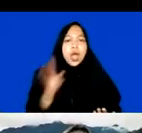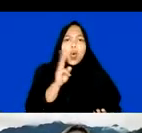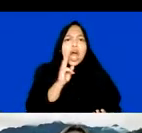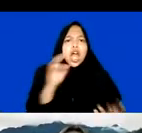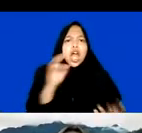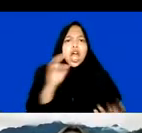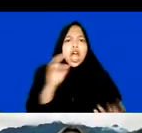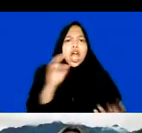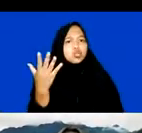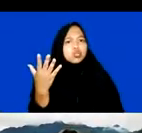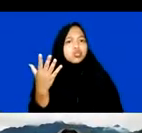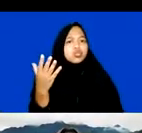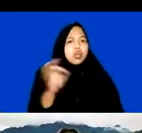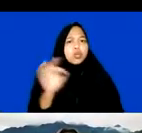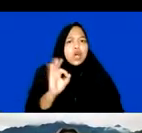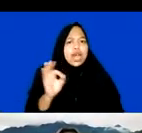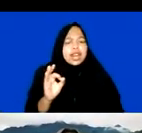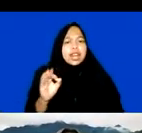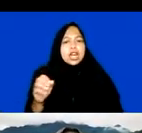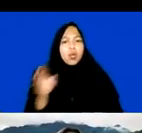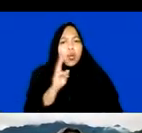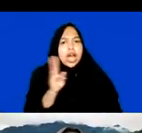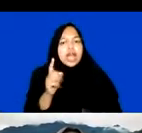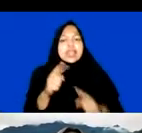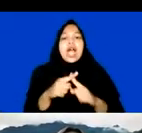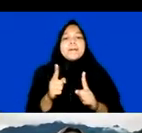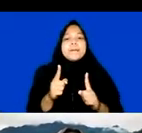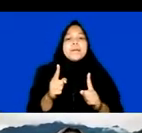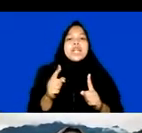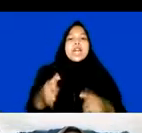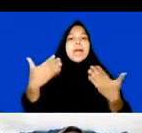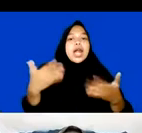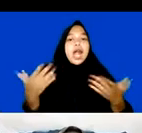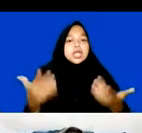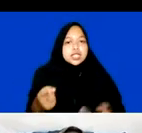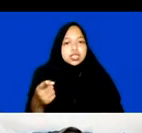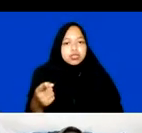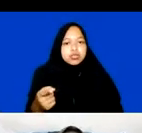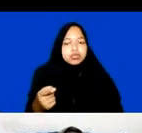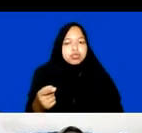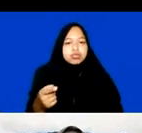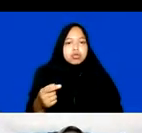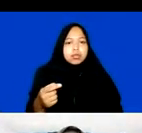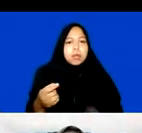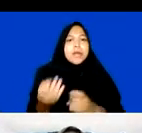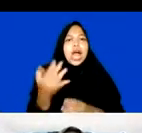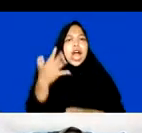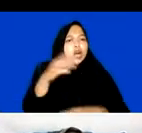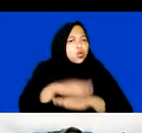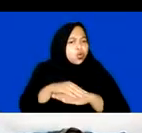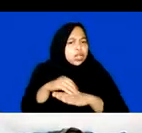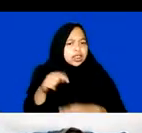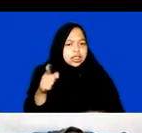dari pewarna tapi dari panas itu sendiri, dia ngebakar si kulit kan. Nah, okay. Jadi kita